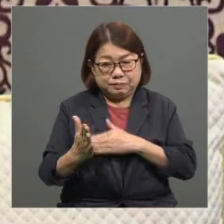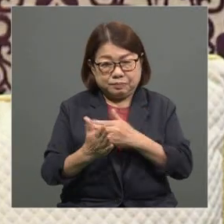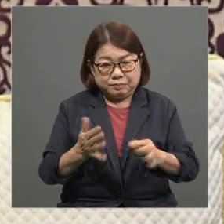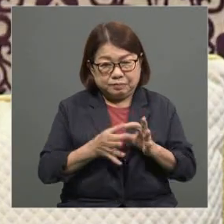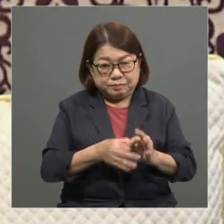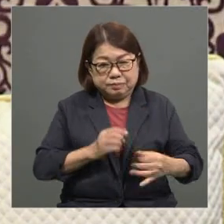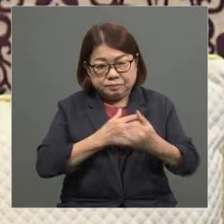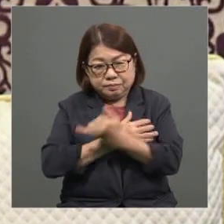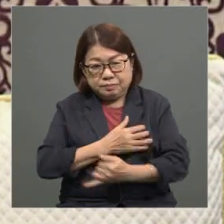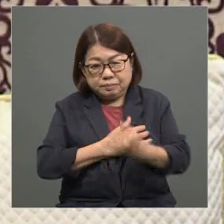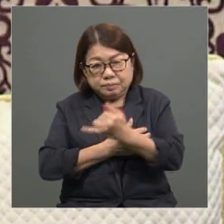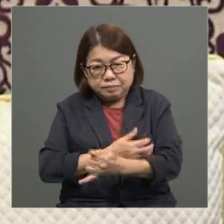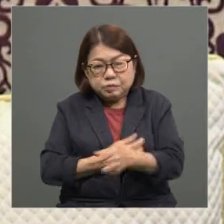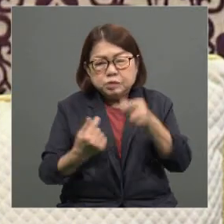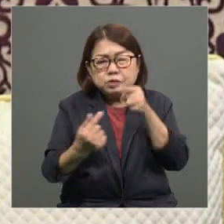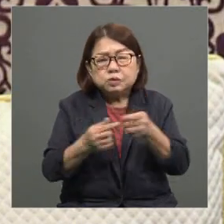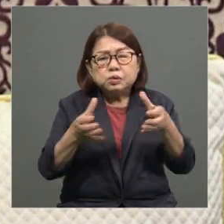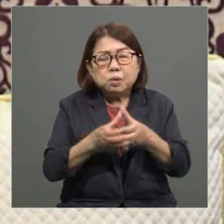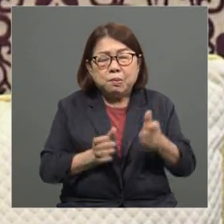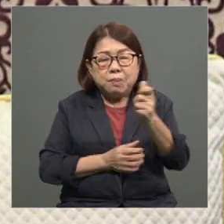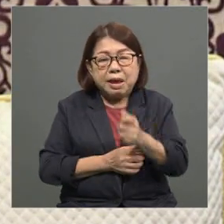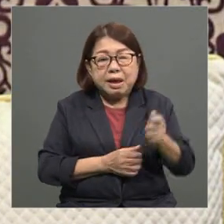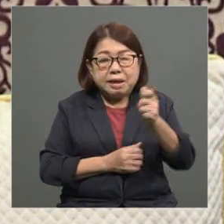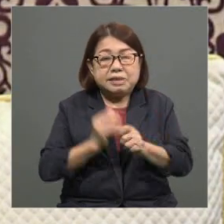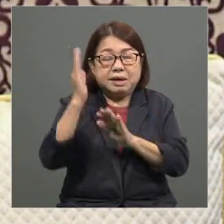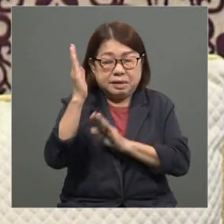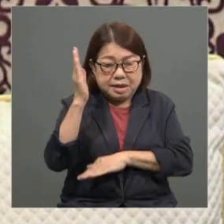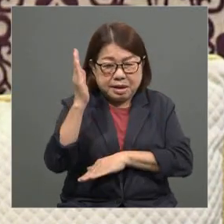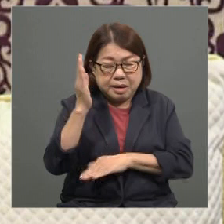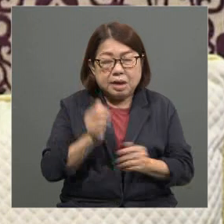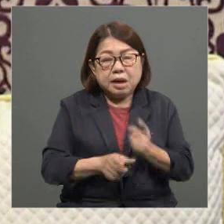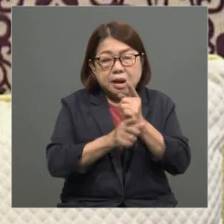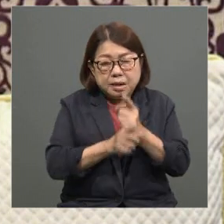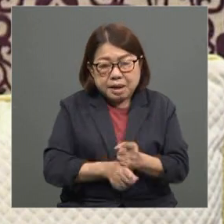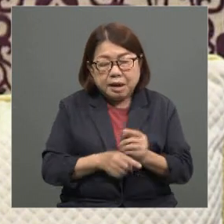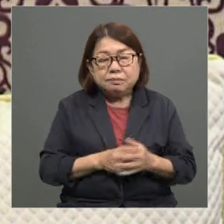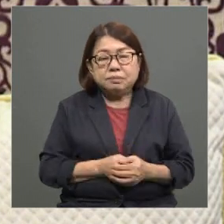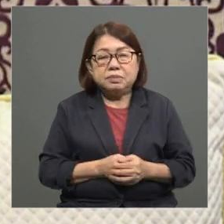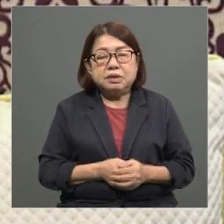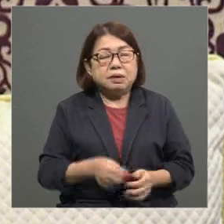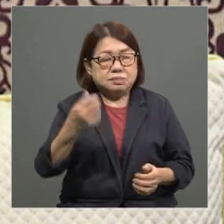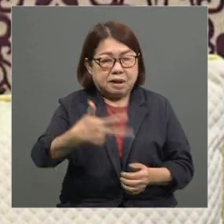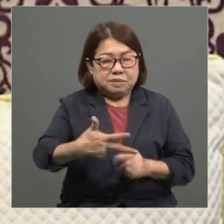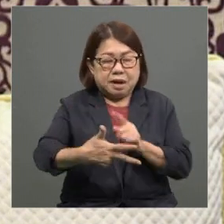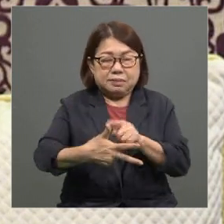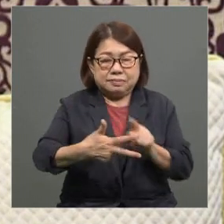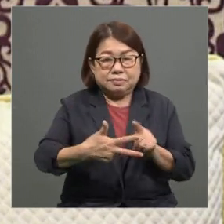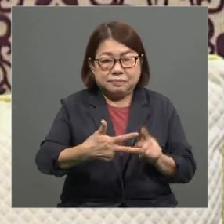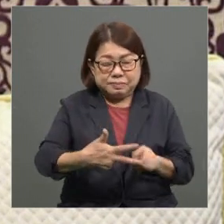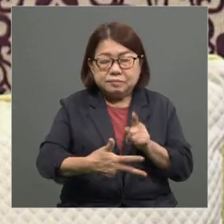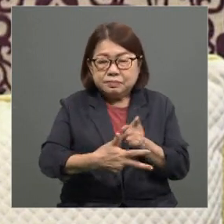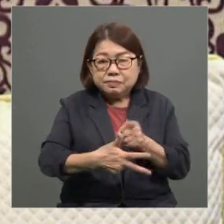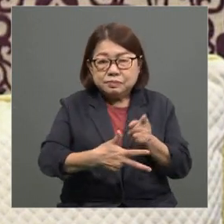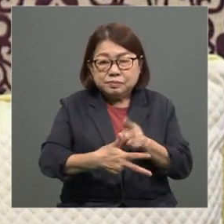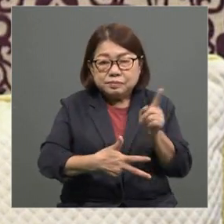ทศกับกลุ่มประเทศเอเชียใต้ก็จะวางอยู่บนพื้นฐานของความมั่นคง3ด้านนะครับด้านที่1